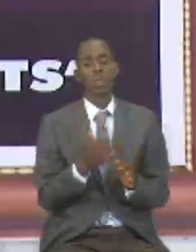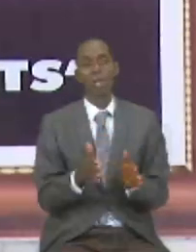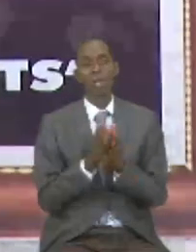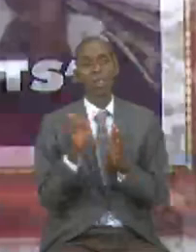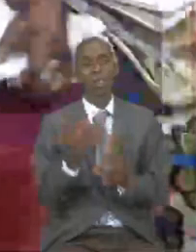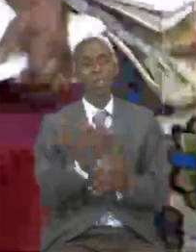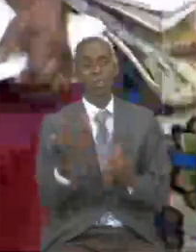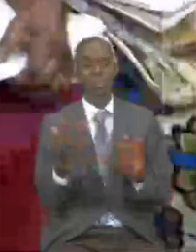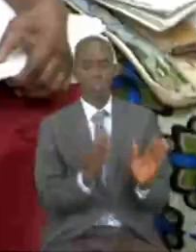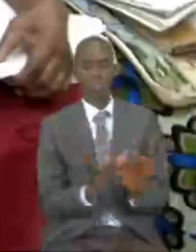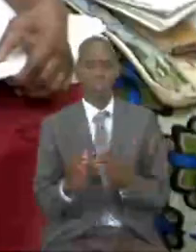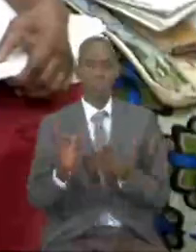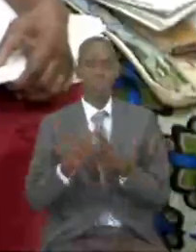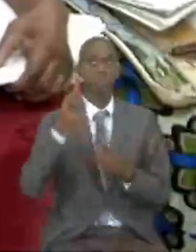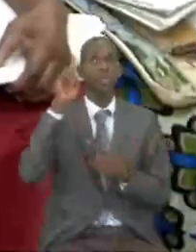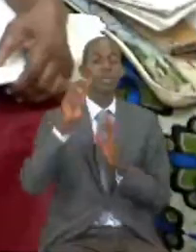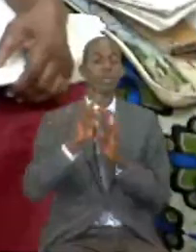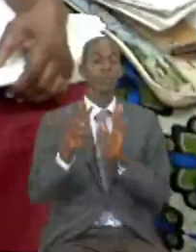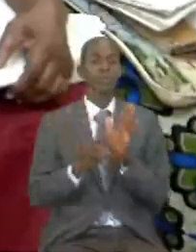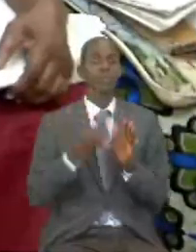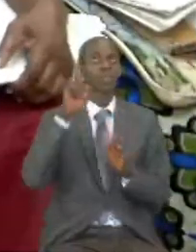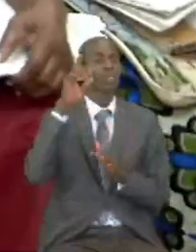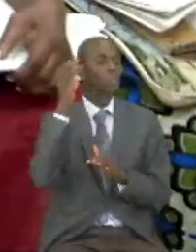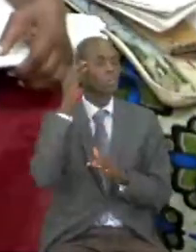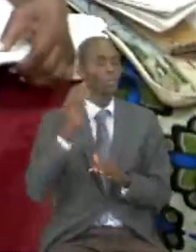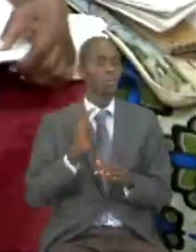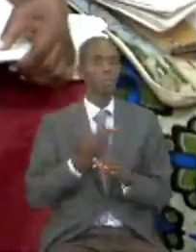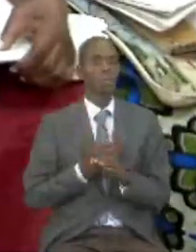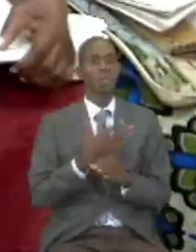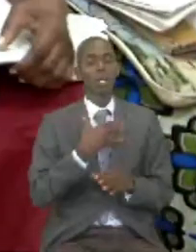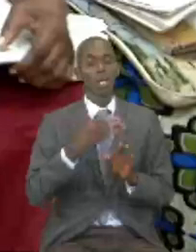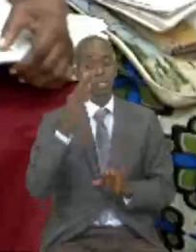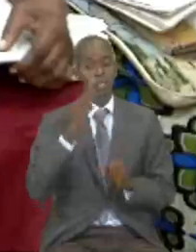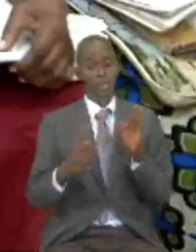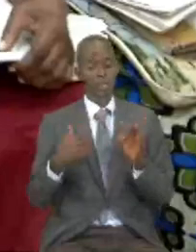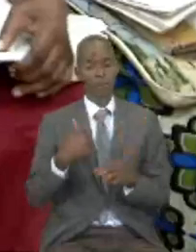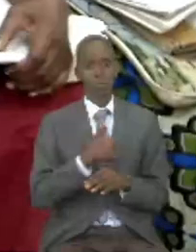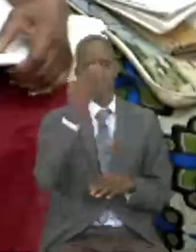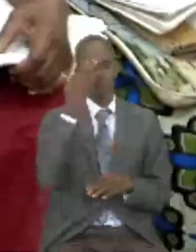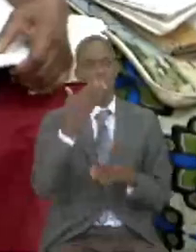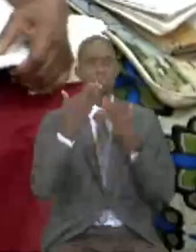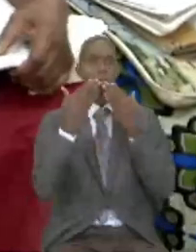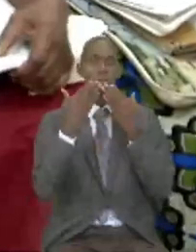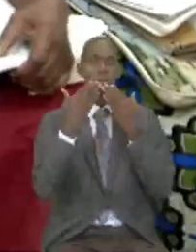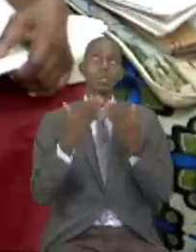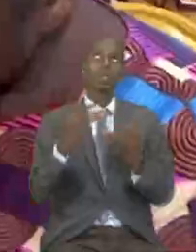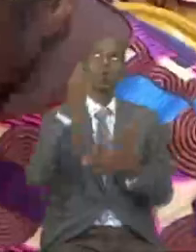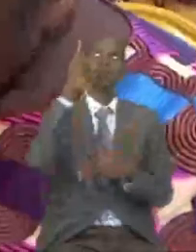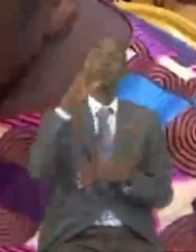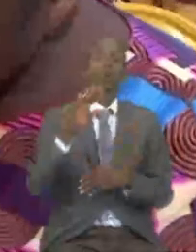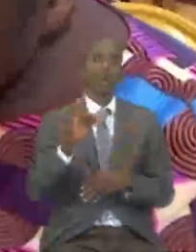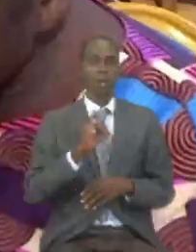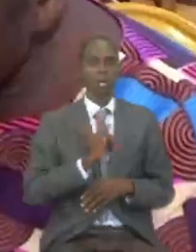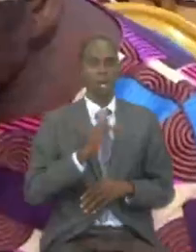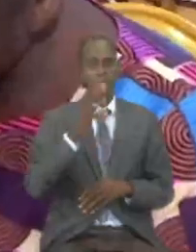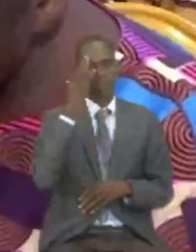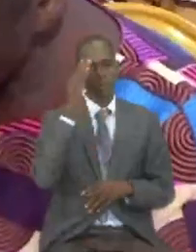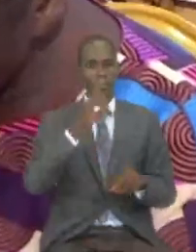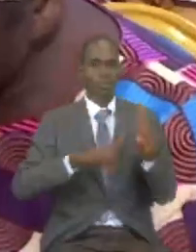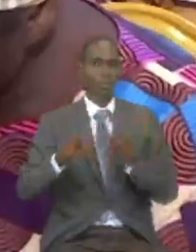sa volonté, il nous écoute. Et si nous savons, Dieu merci, je sais. Je dis Dieu merci, je